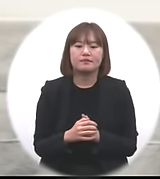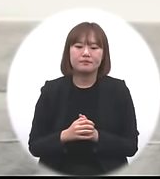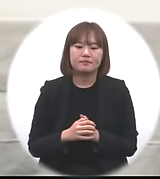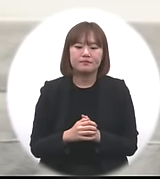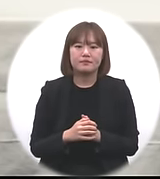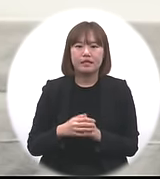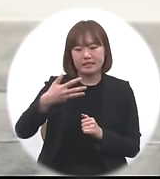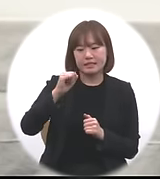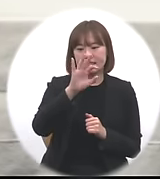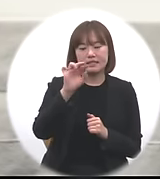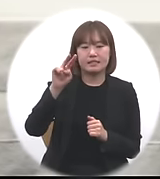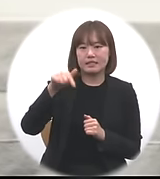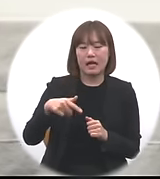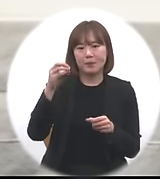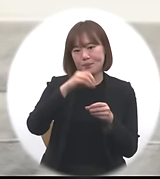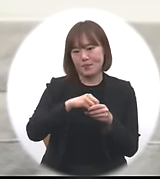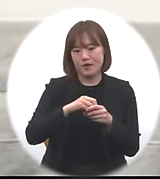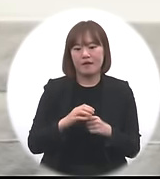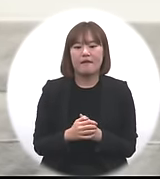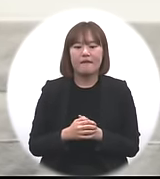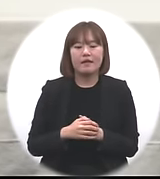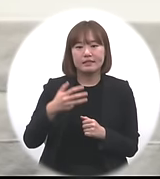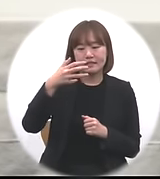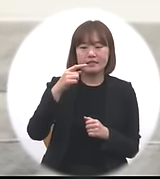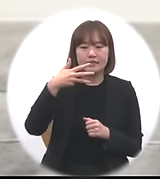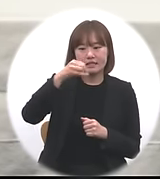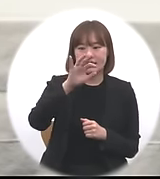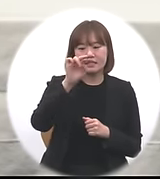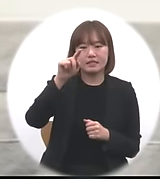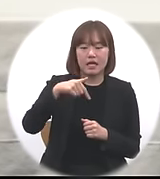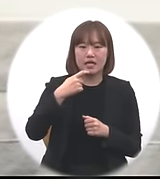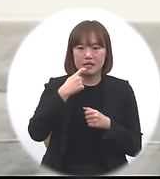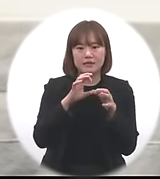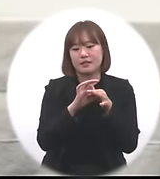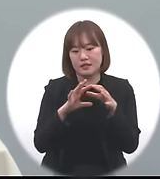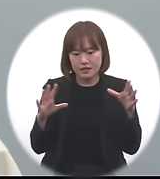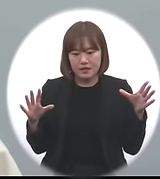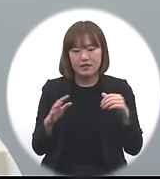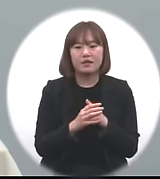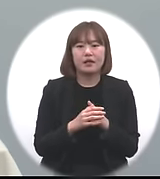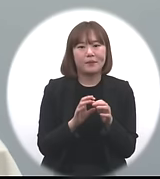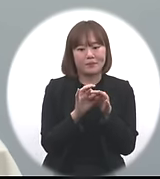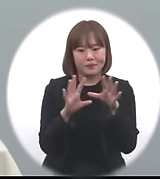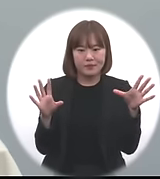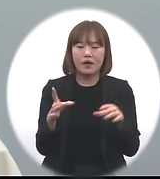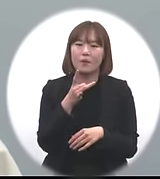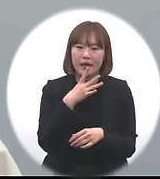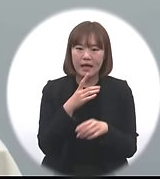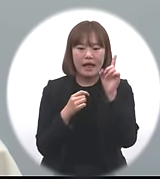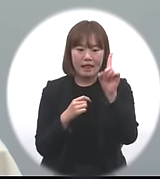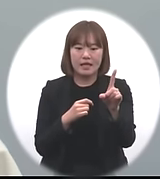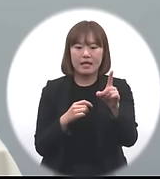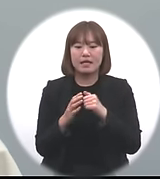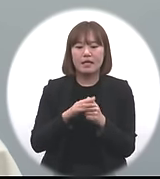불소랍니다. 그게 어디 들었냐면 치약에 들었어요. 그래서 치약은 잇몸 질환과도 상관없고 다른 어느